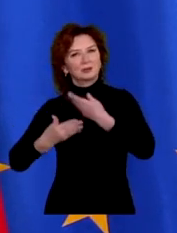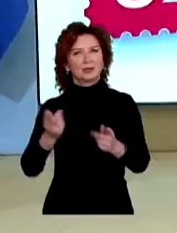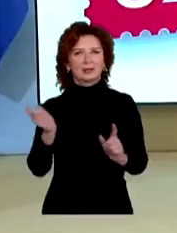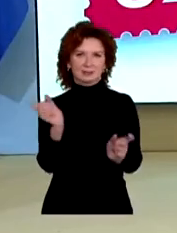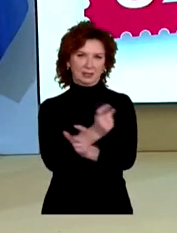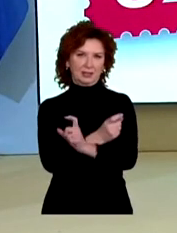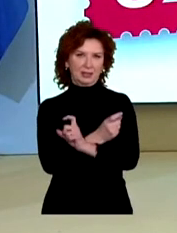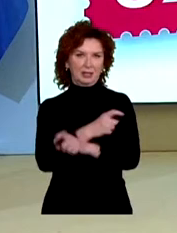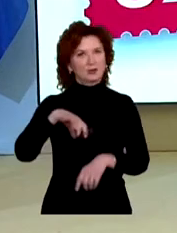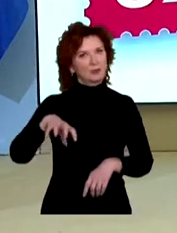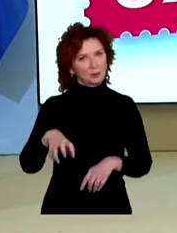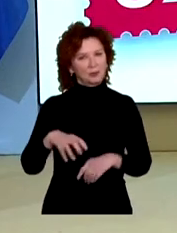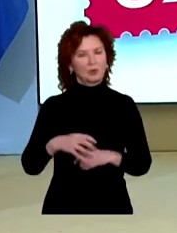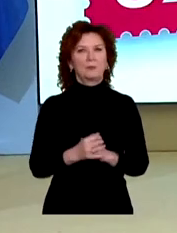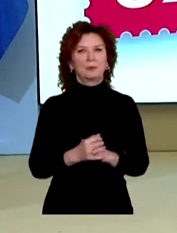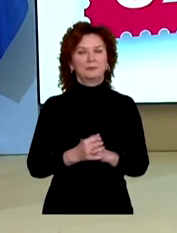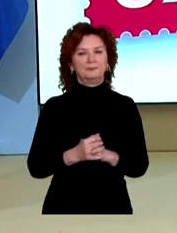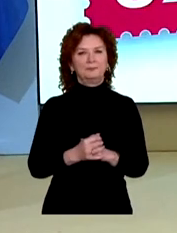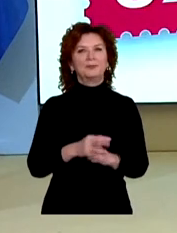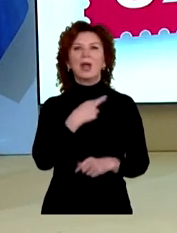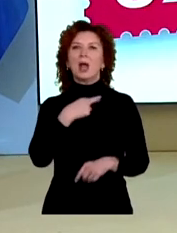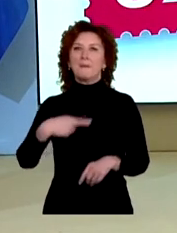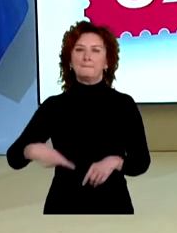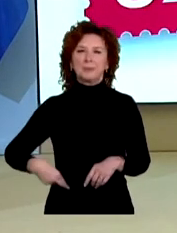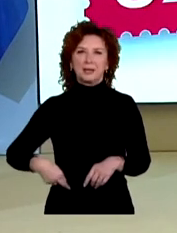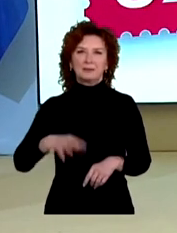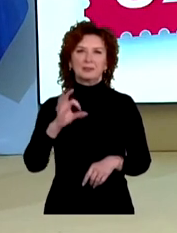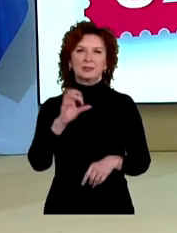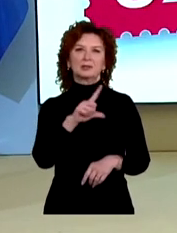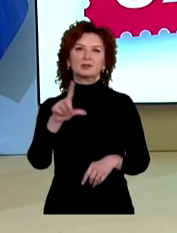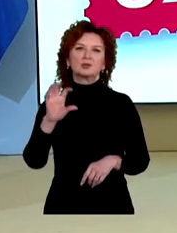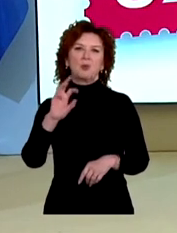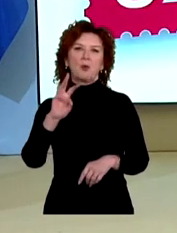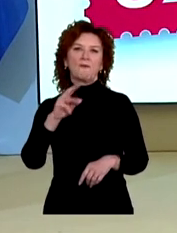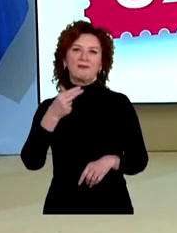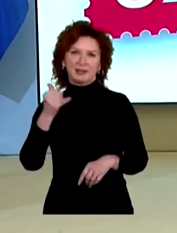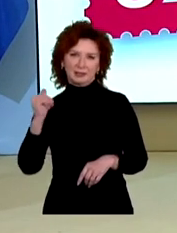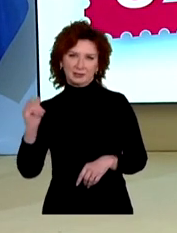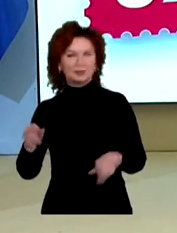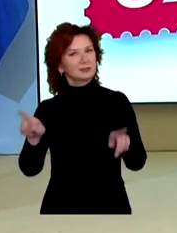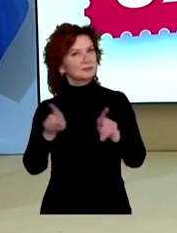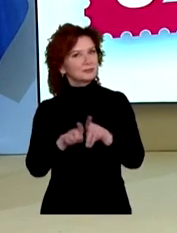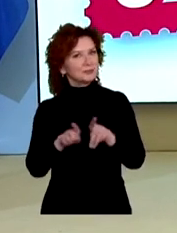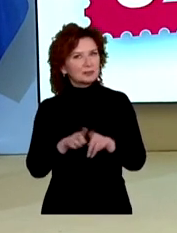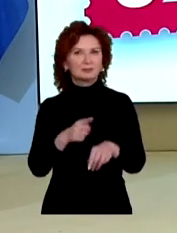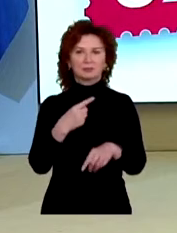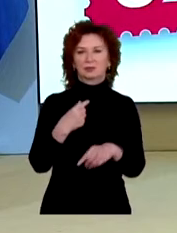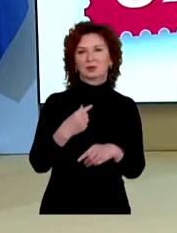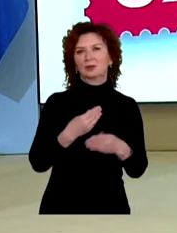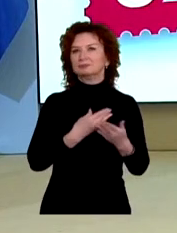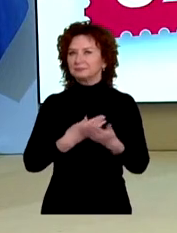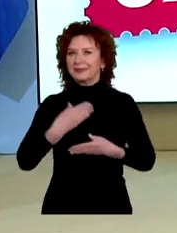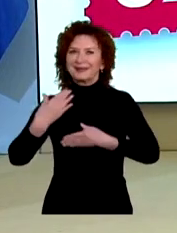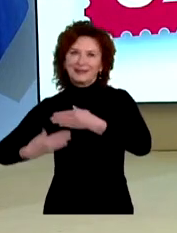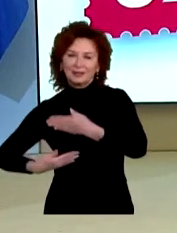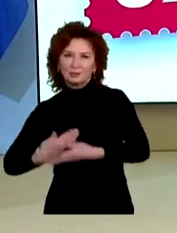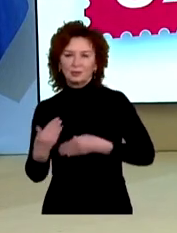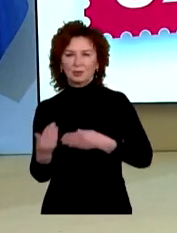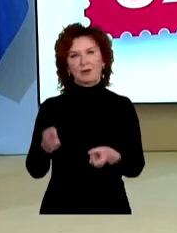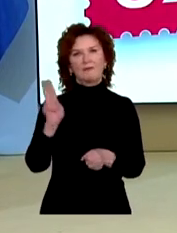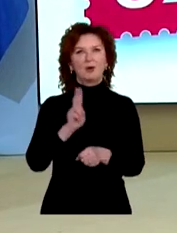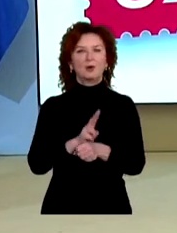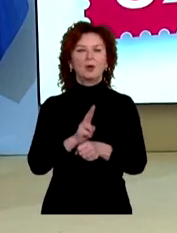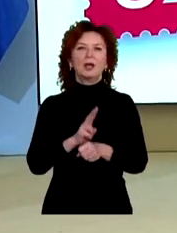Wyszehradzkiej. Premier Słowenii z takimi gratulacjami też spieszył. Minister Spraw Zagranicznych Japonii, to